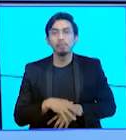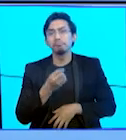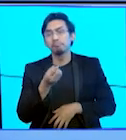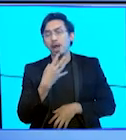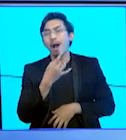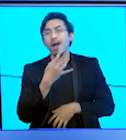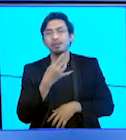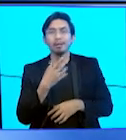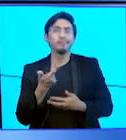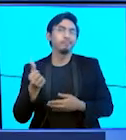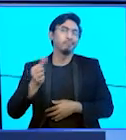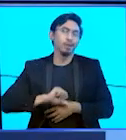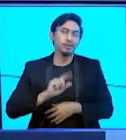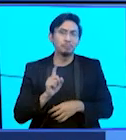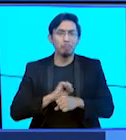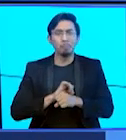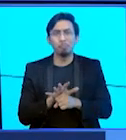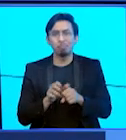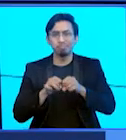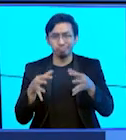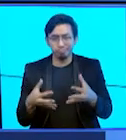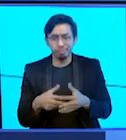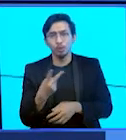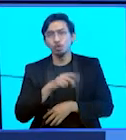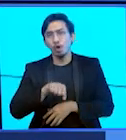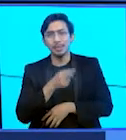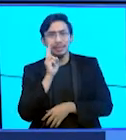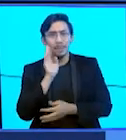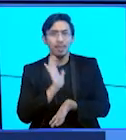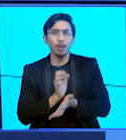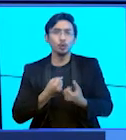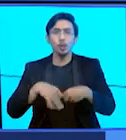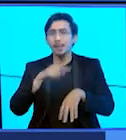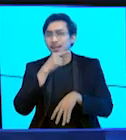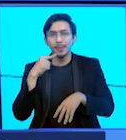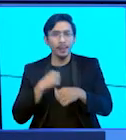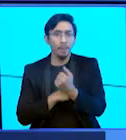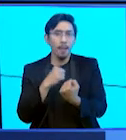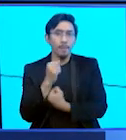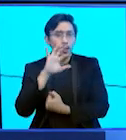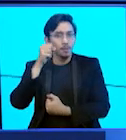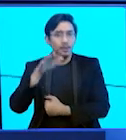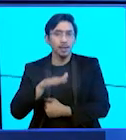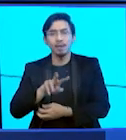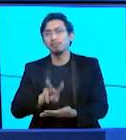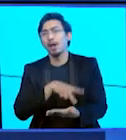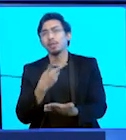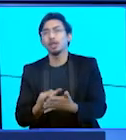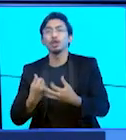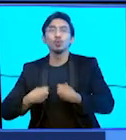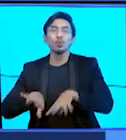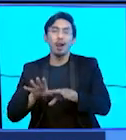Masih selanjutnya, pemirsa, berdalih gulung tikar akibat pandemi COVID-19. Pak Sutri, mantan penjual sate di Palembang, Sumatera